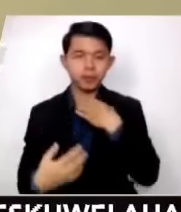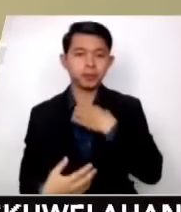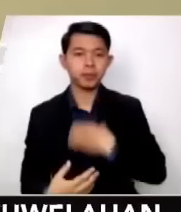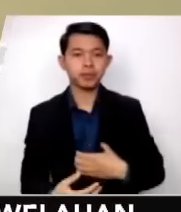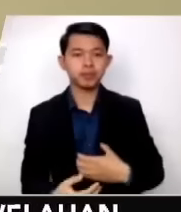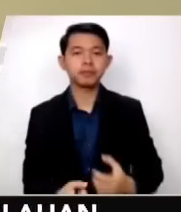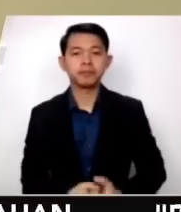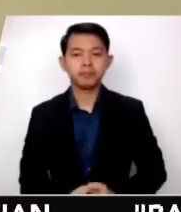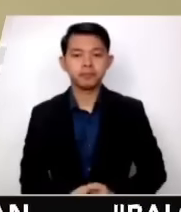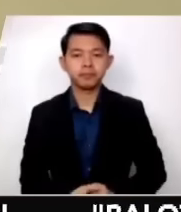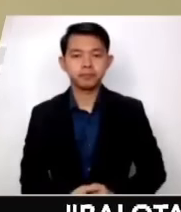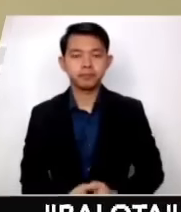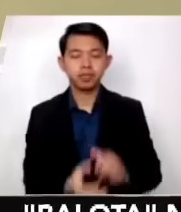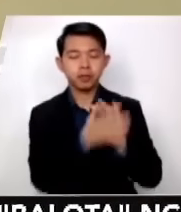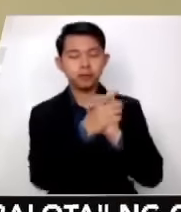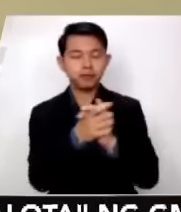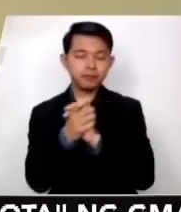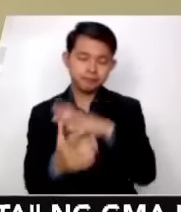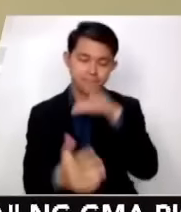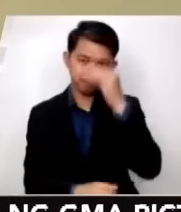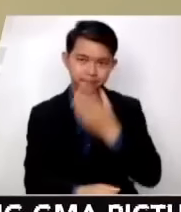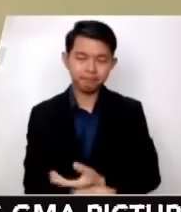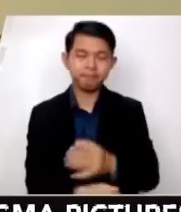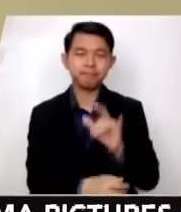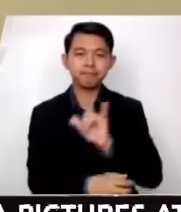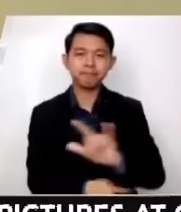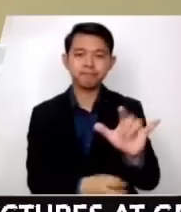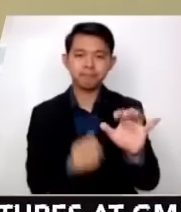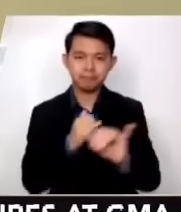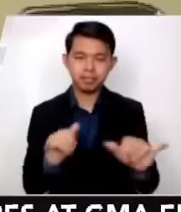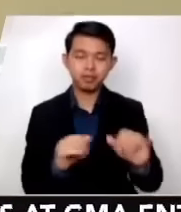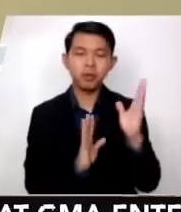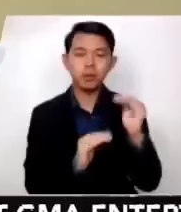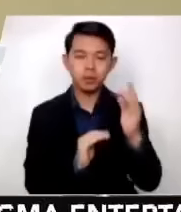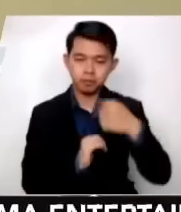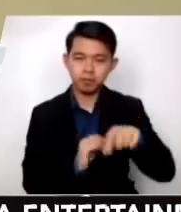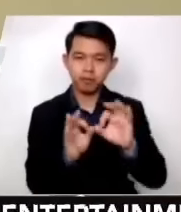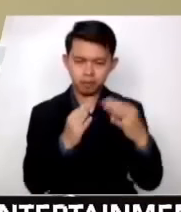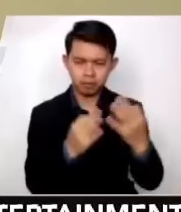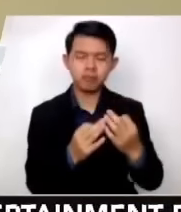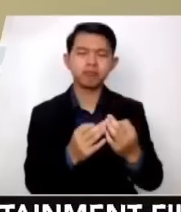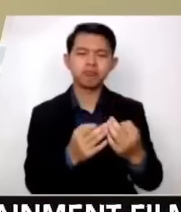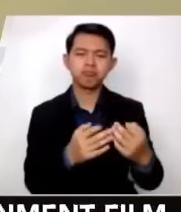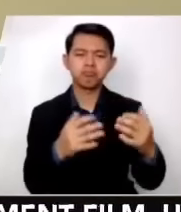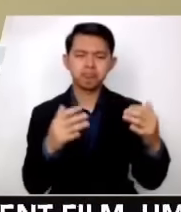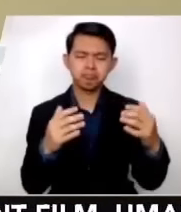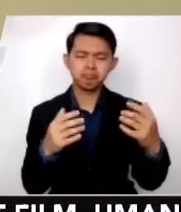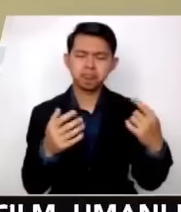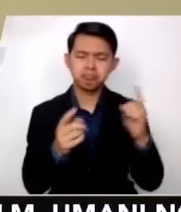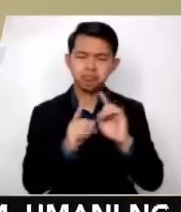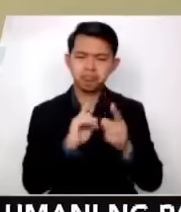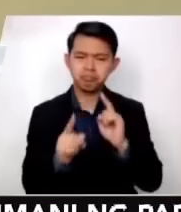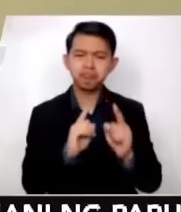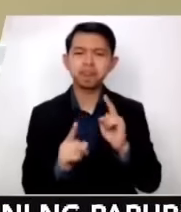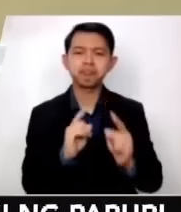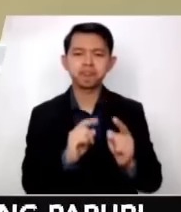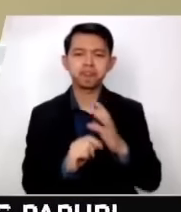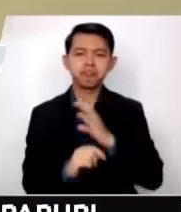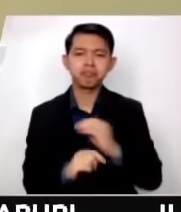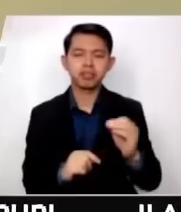to sana usap-usap tayong family ah matapos na yung ano natin